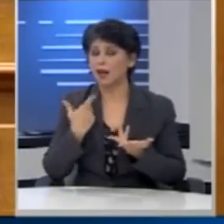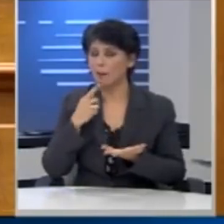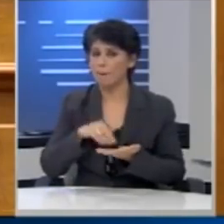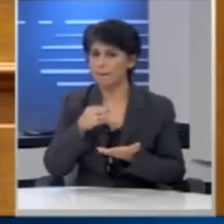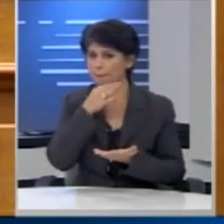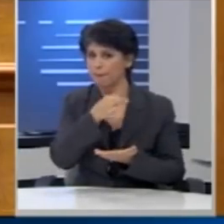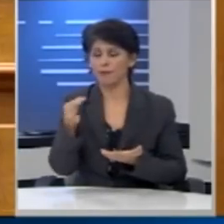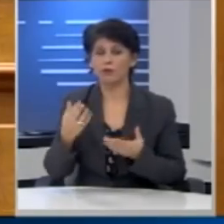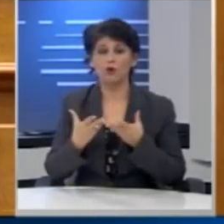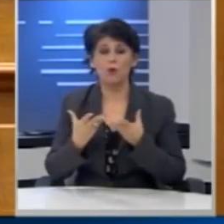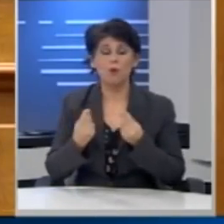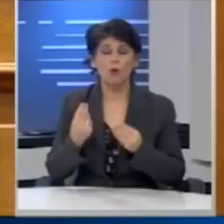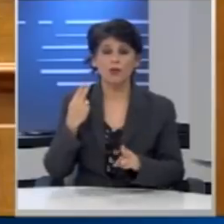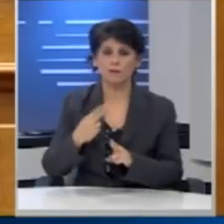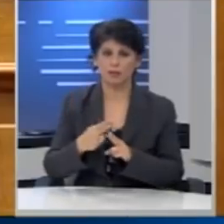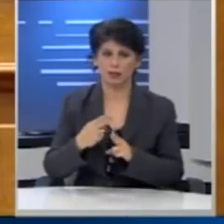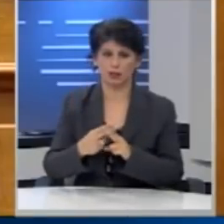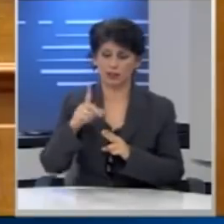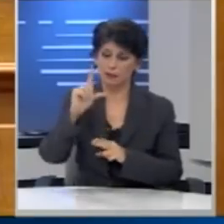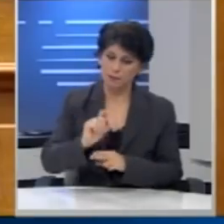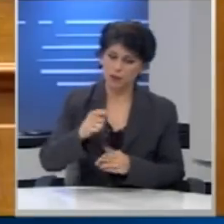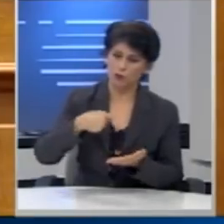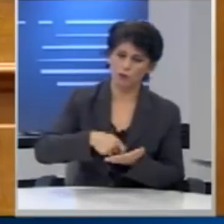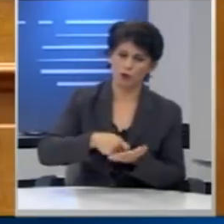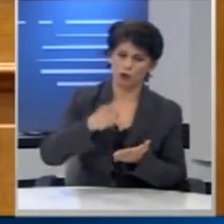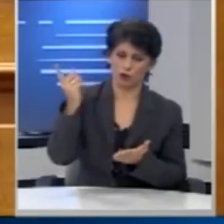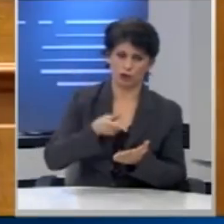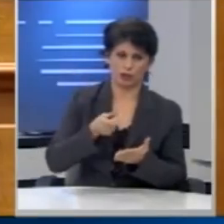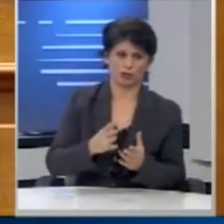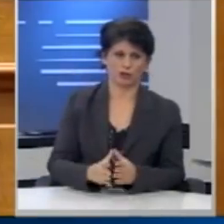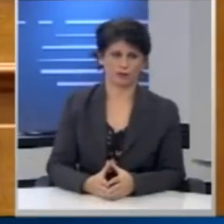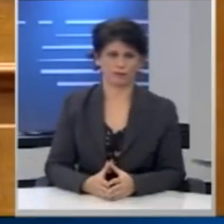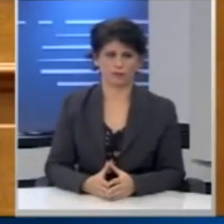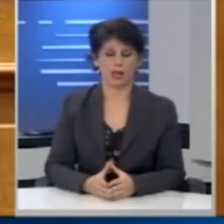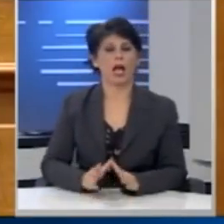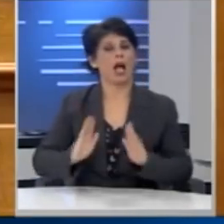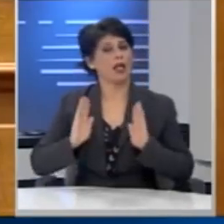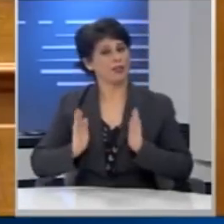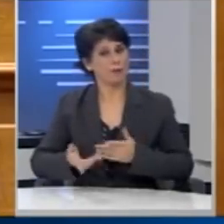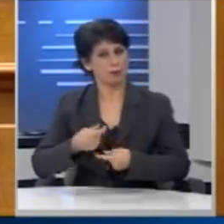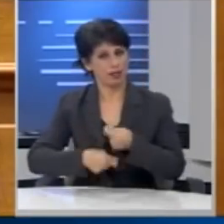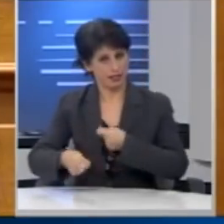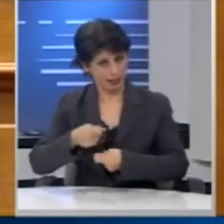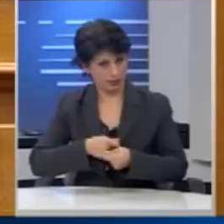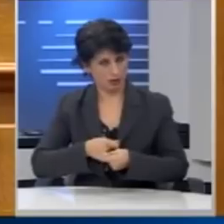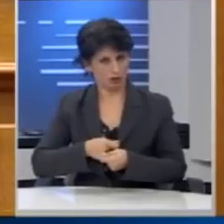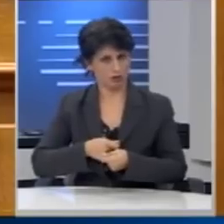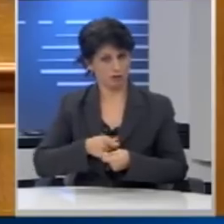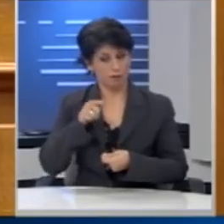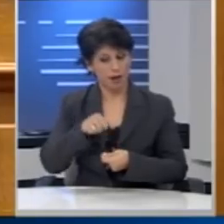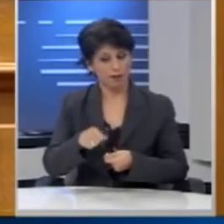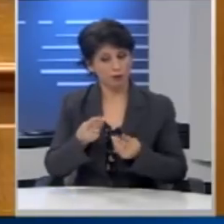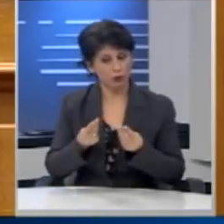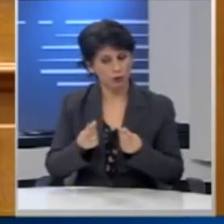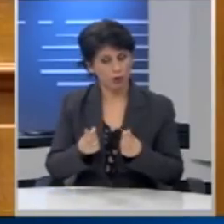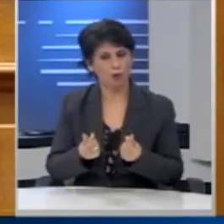επαναλαμβάνω, δίνουμε τόσο μεγάλη έμφαση στη μείωση των φορολογικών στελεστών. Θα μπορούν οι ελληνικές επιχειρήσεις με αυτόν